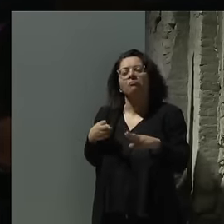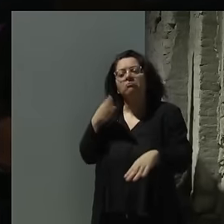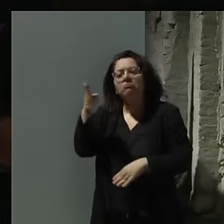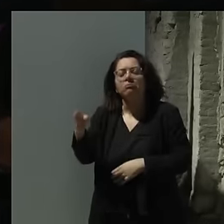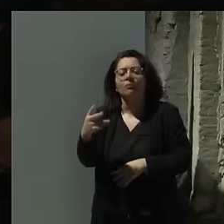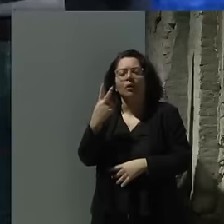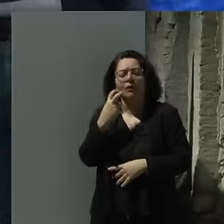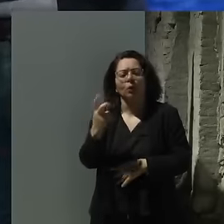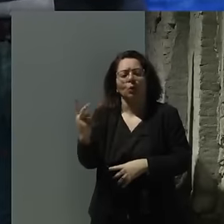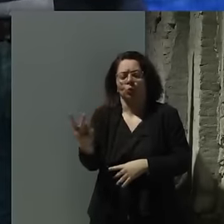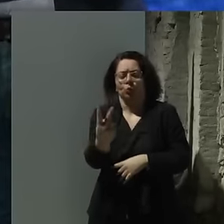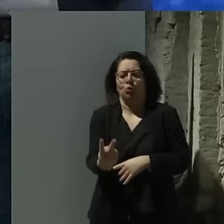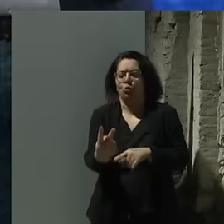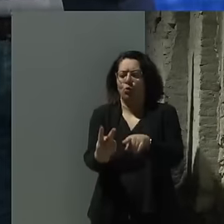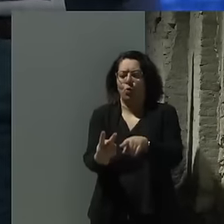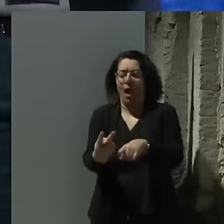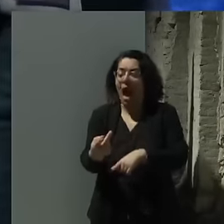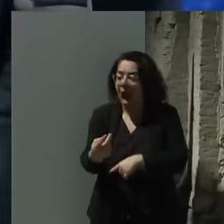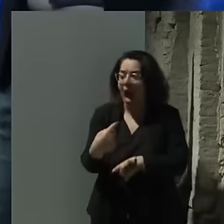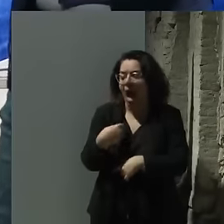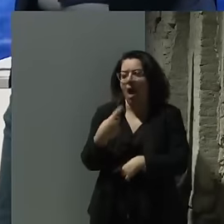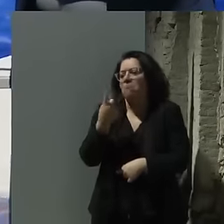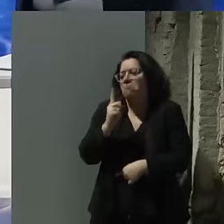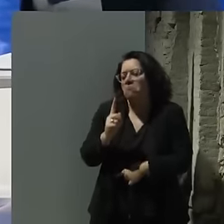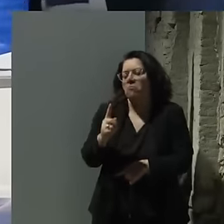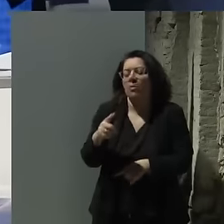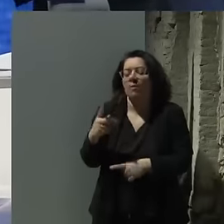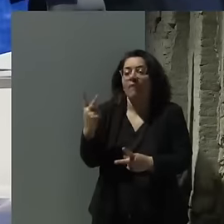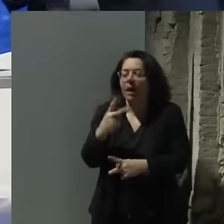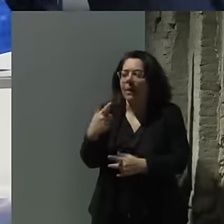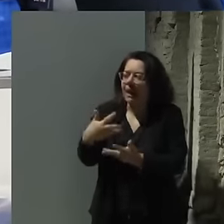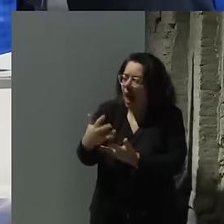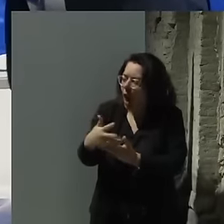due, e quando sono uscito vi posso garantire che